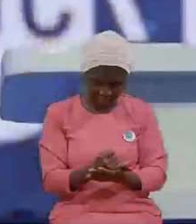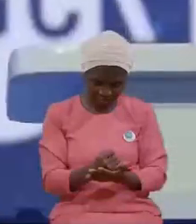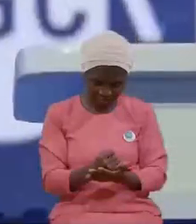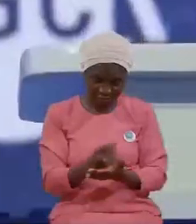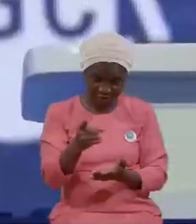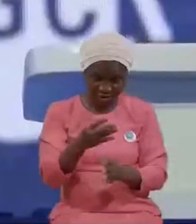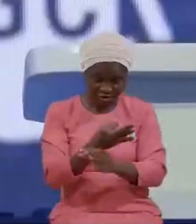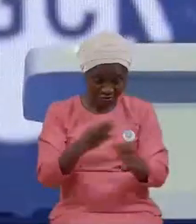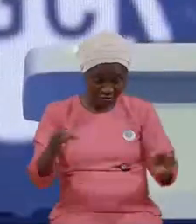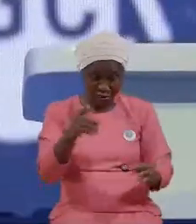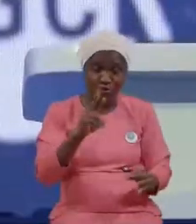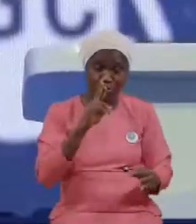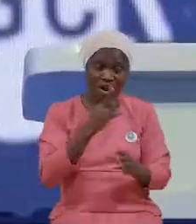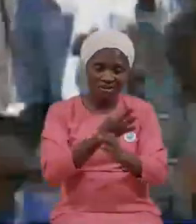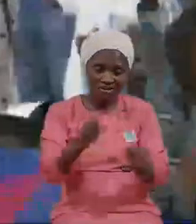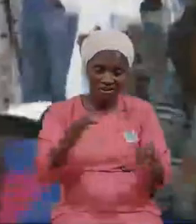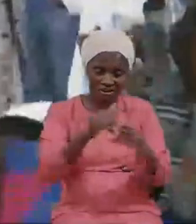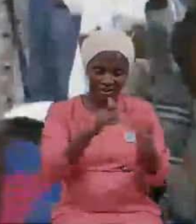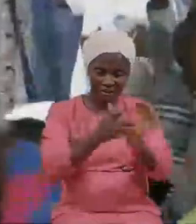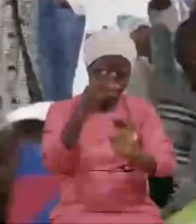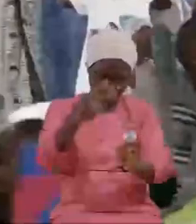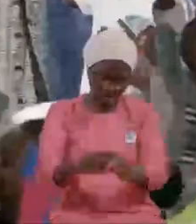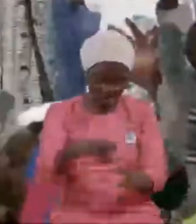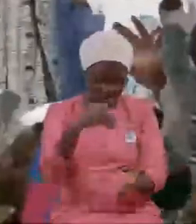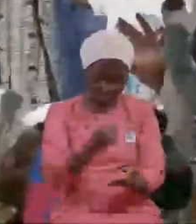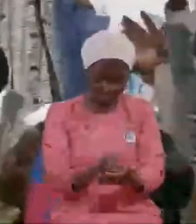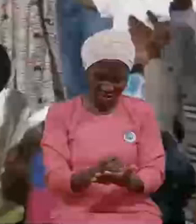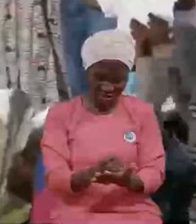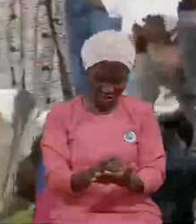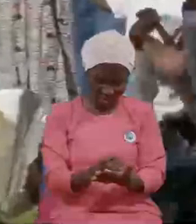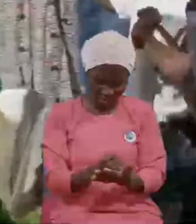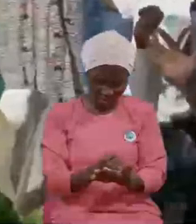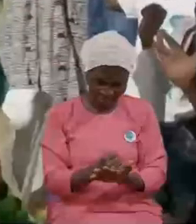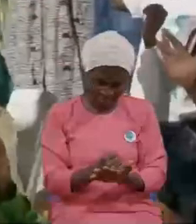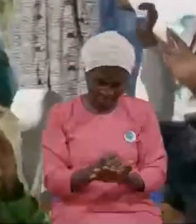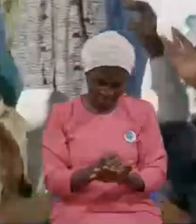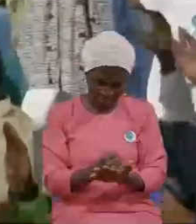Libéré, vous êtes libre au nom de Jésus.